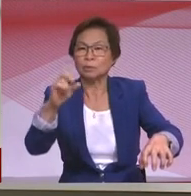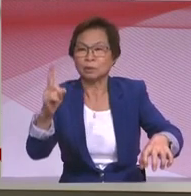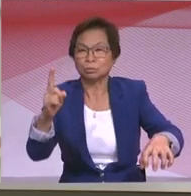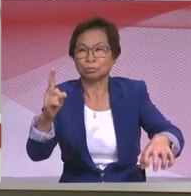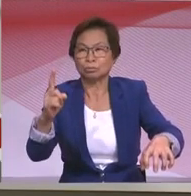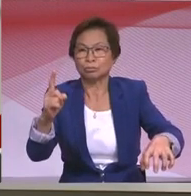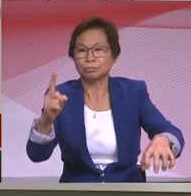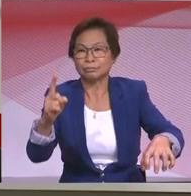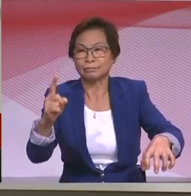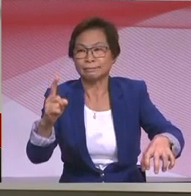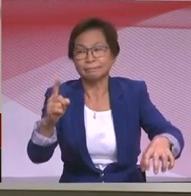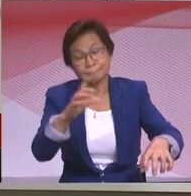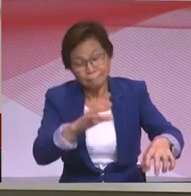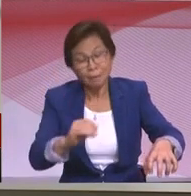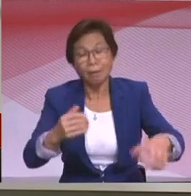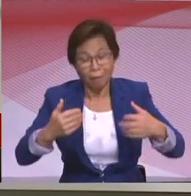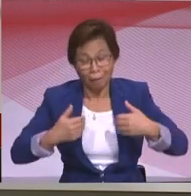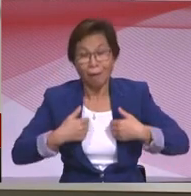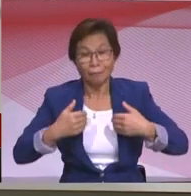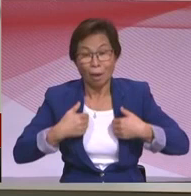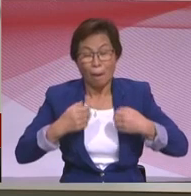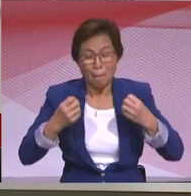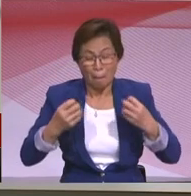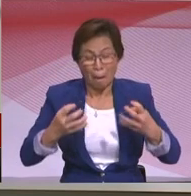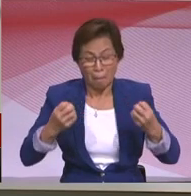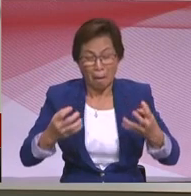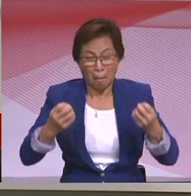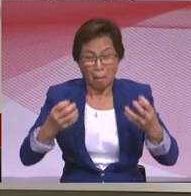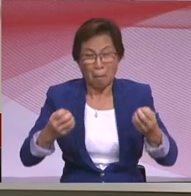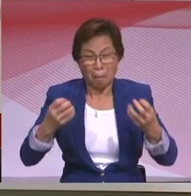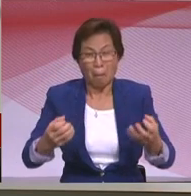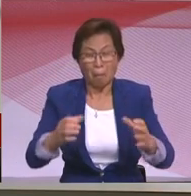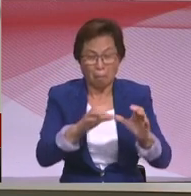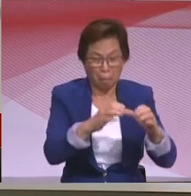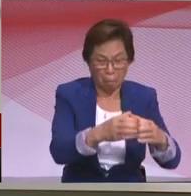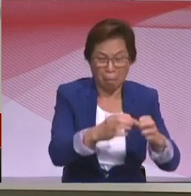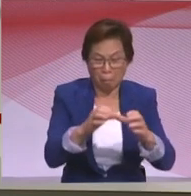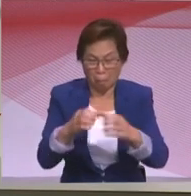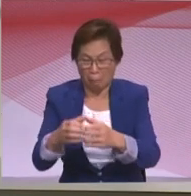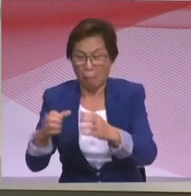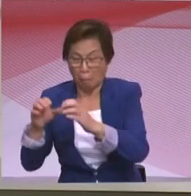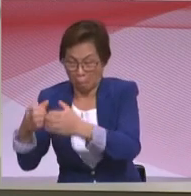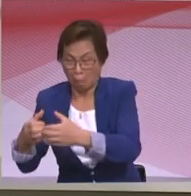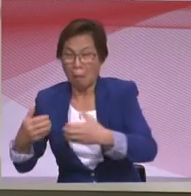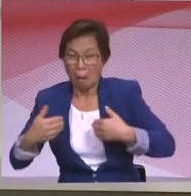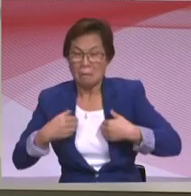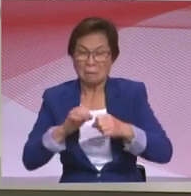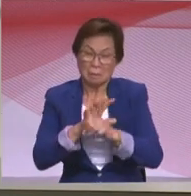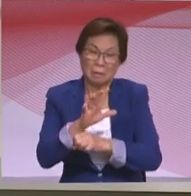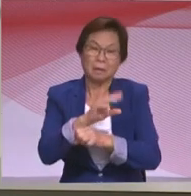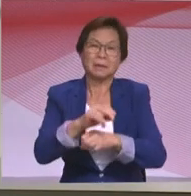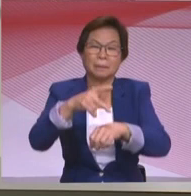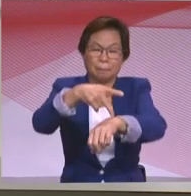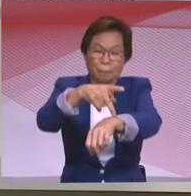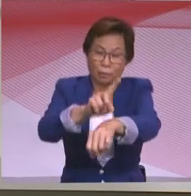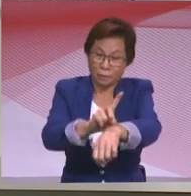861 kes dan masih terdapat banyak kes kluster yang aktif. Manakala